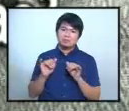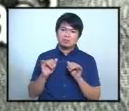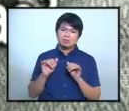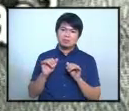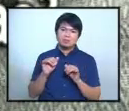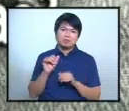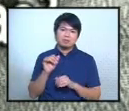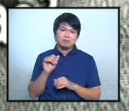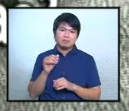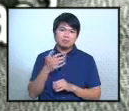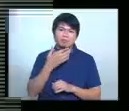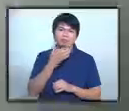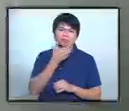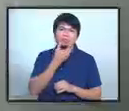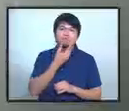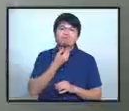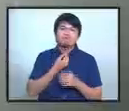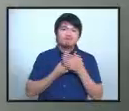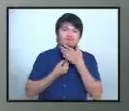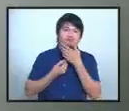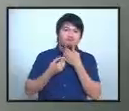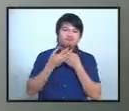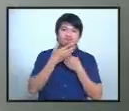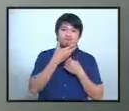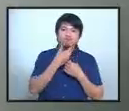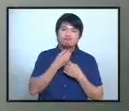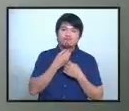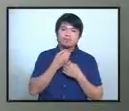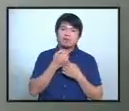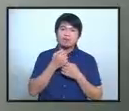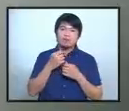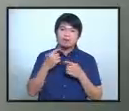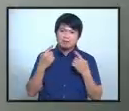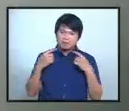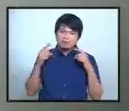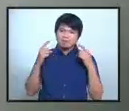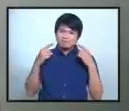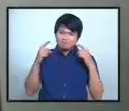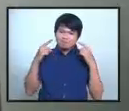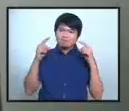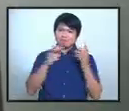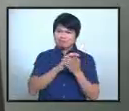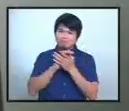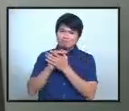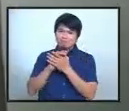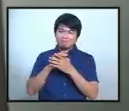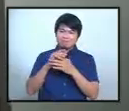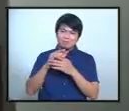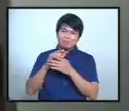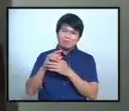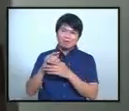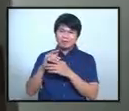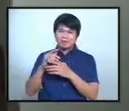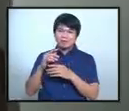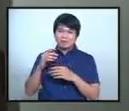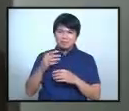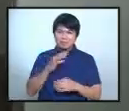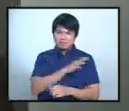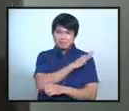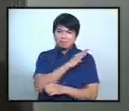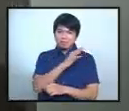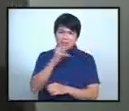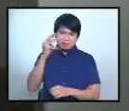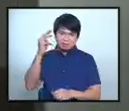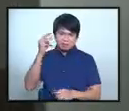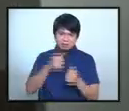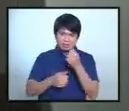makapal na balbas. Kaya, mabuhay ang mga matatapang. Mabuhay si General Malvar at laging tandaan ang